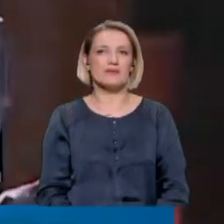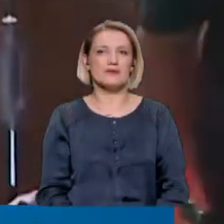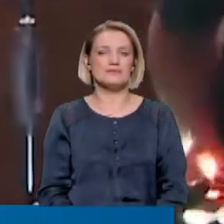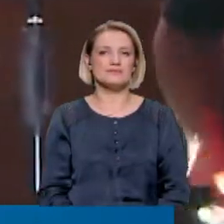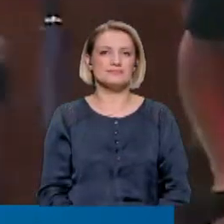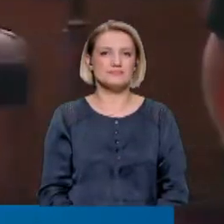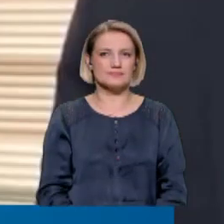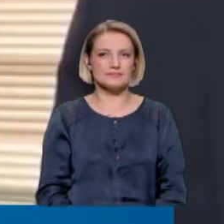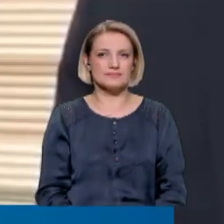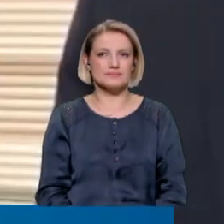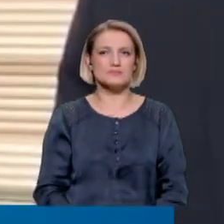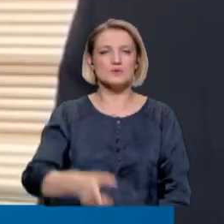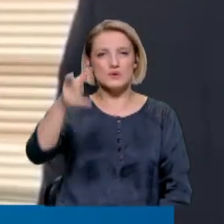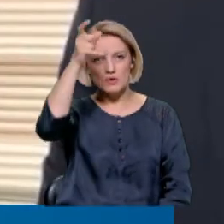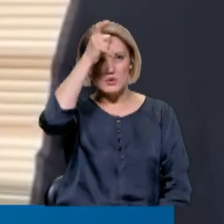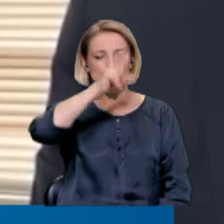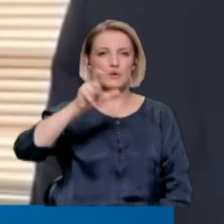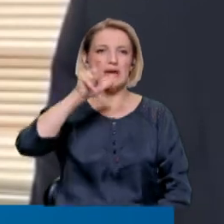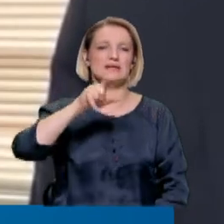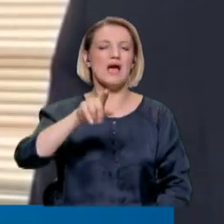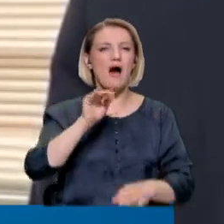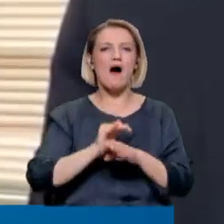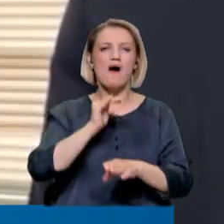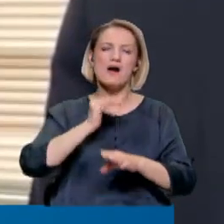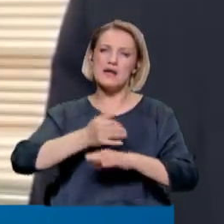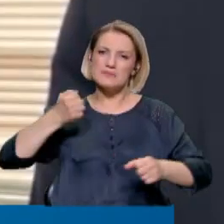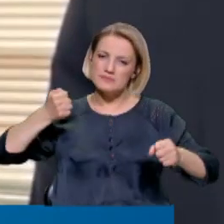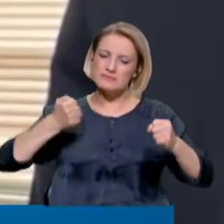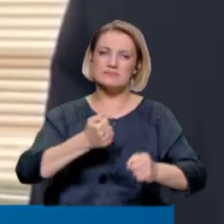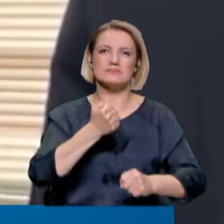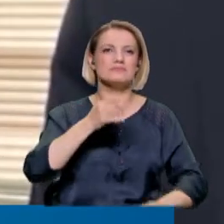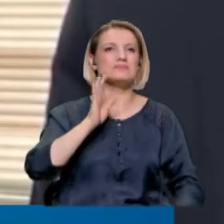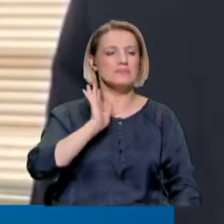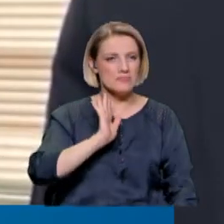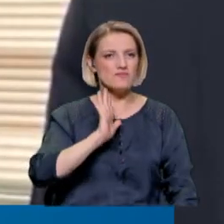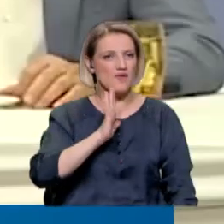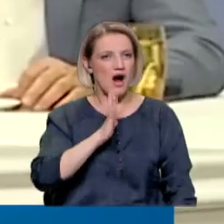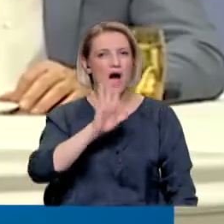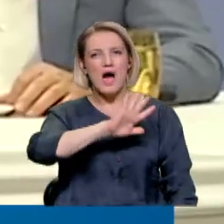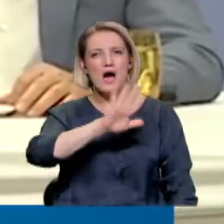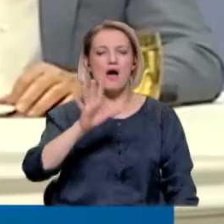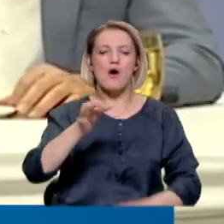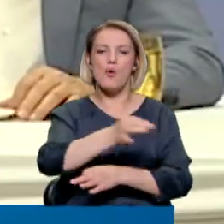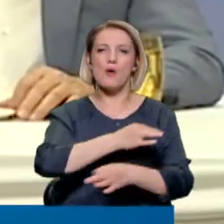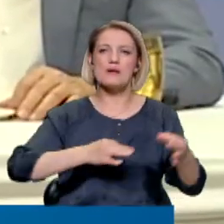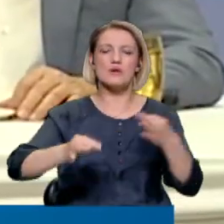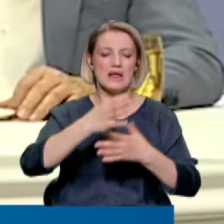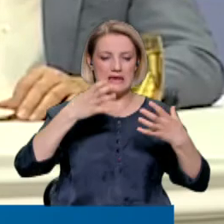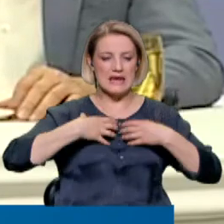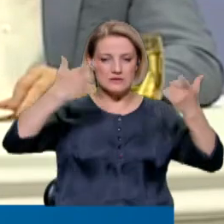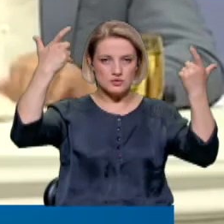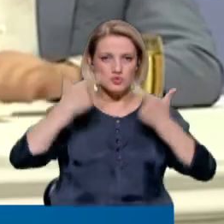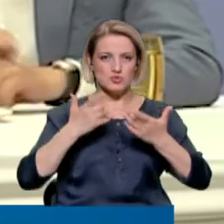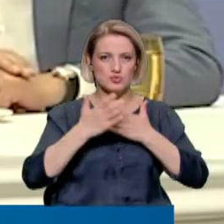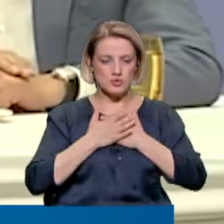olsun Türkiye'de bir hayat herkese tek müzik teslim etmek istiyorlar organizatörlerin geldi